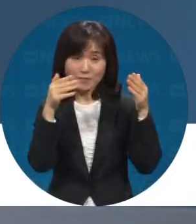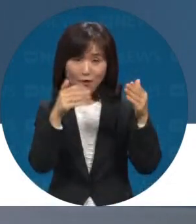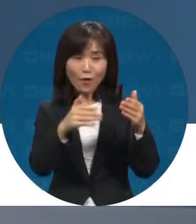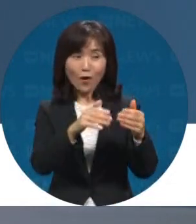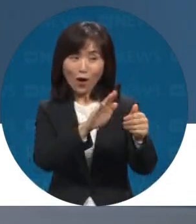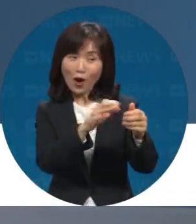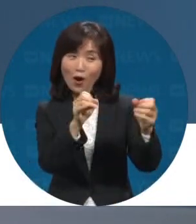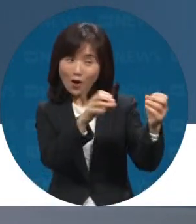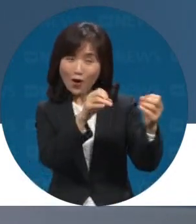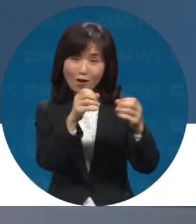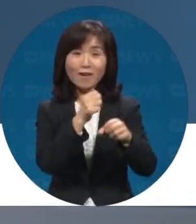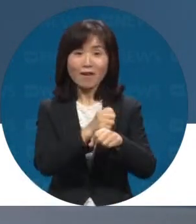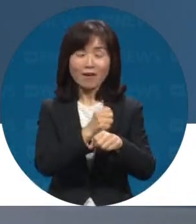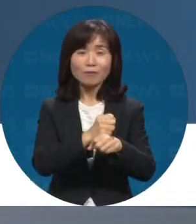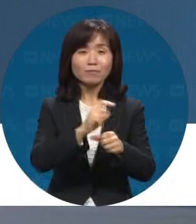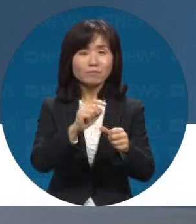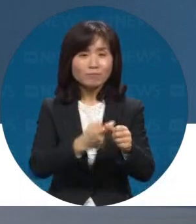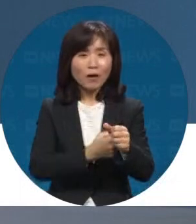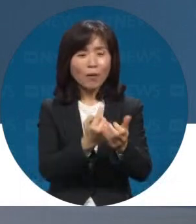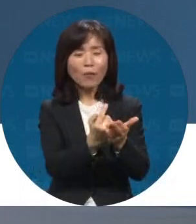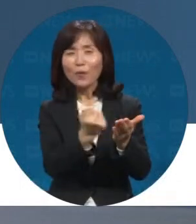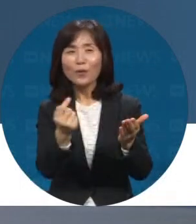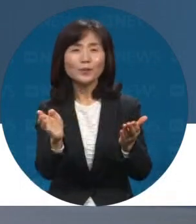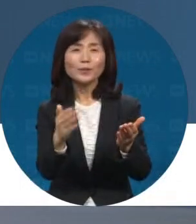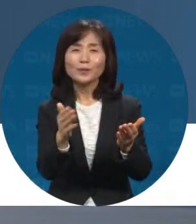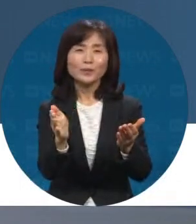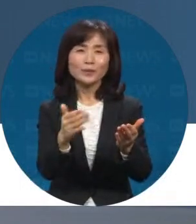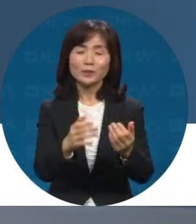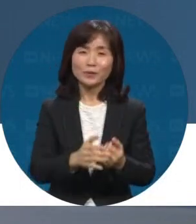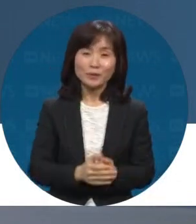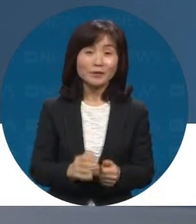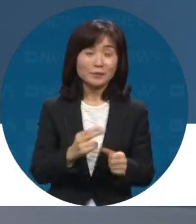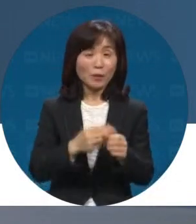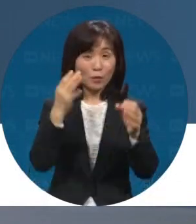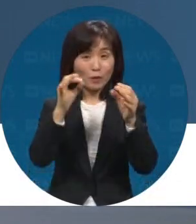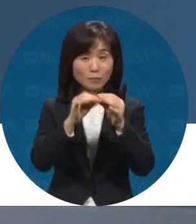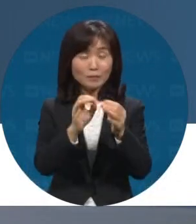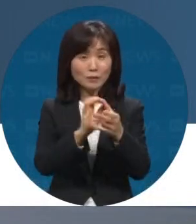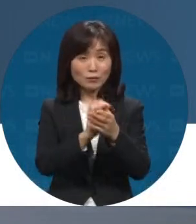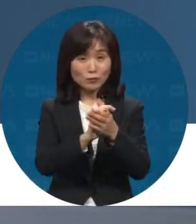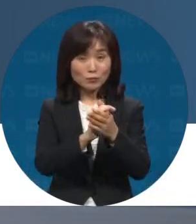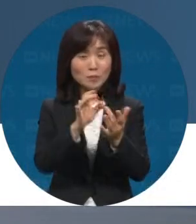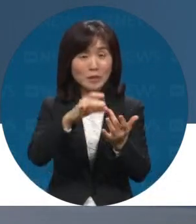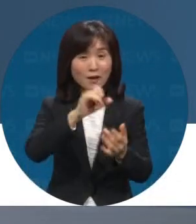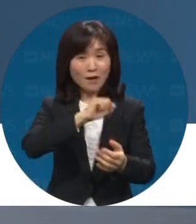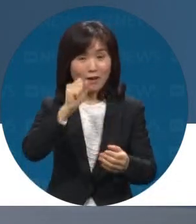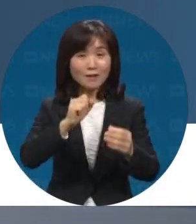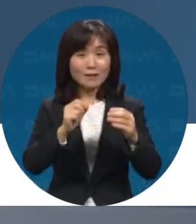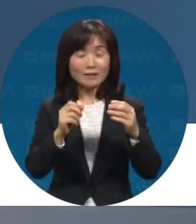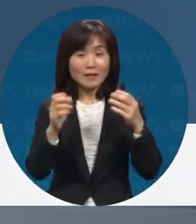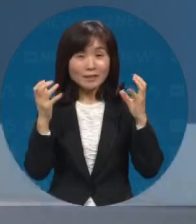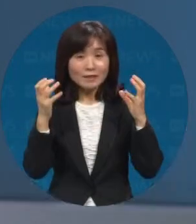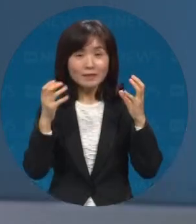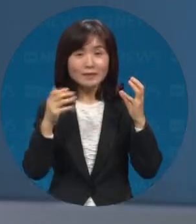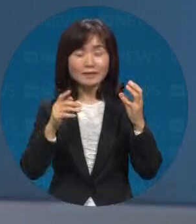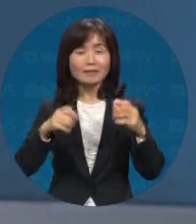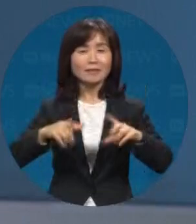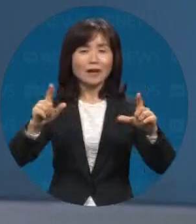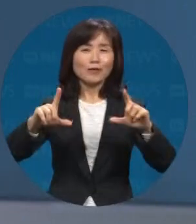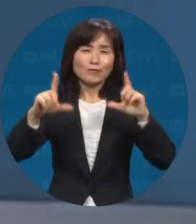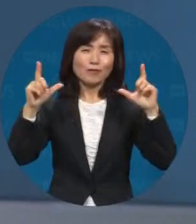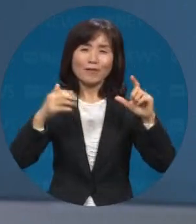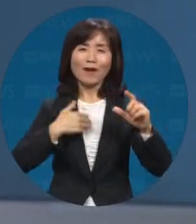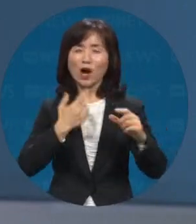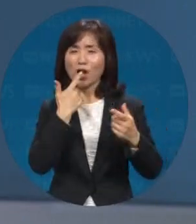또 말도 걸고요 그러다 보니까 외톨이가 없겠죠네 선생님과 공감 친구가 된 아이들은 그날의 주인공이 자기가 된 것처럼